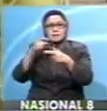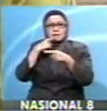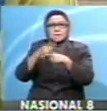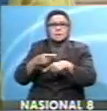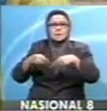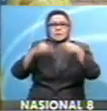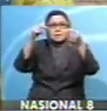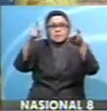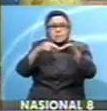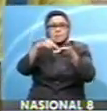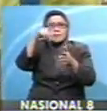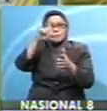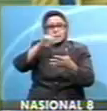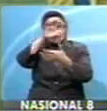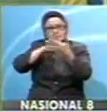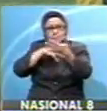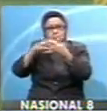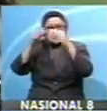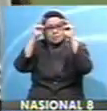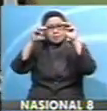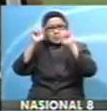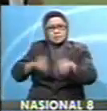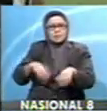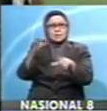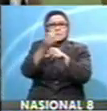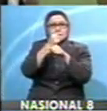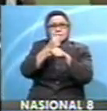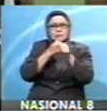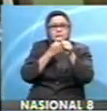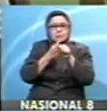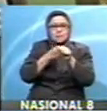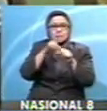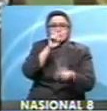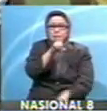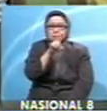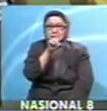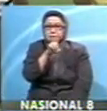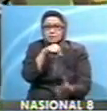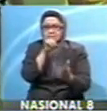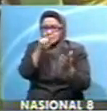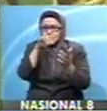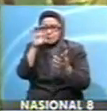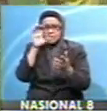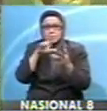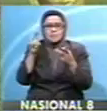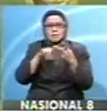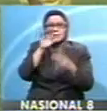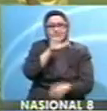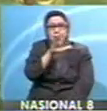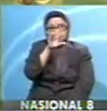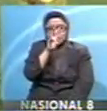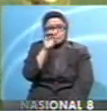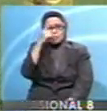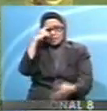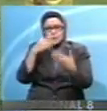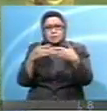bermusim yang boleh didapati dengan harga r100 bagi Grand stand R50 bagi berbumbung r70 bagi